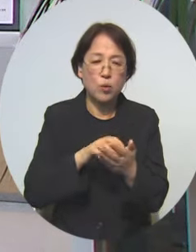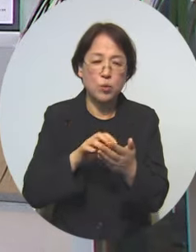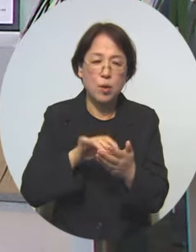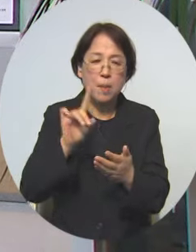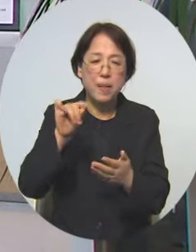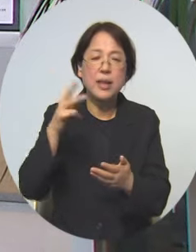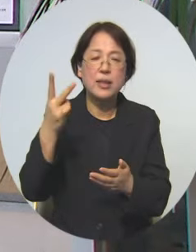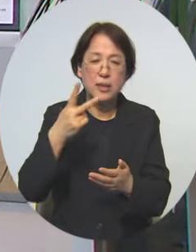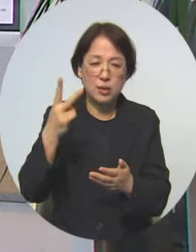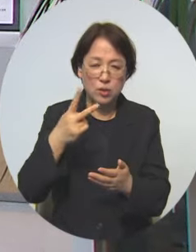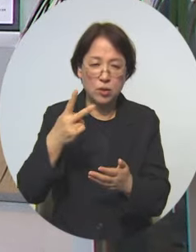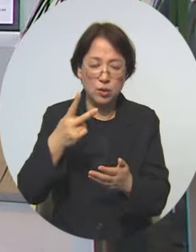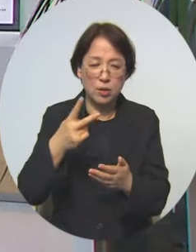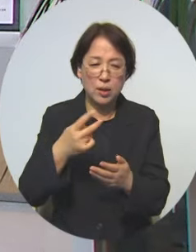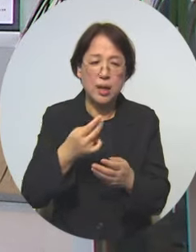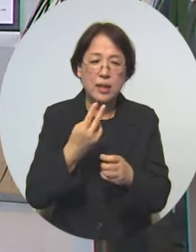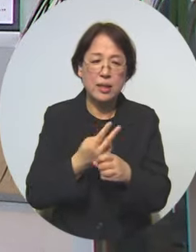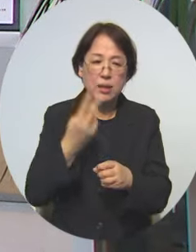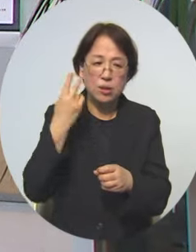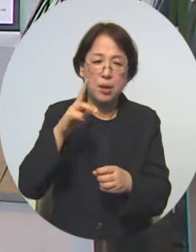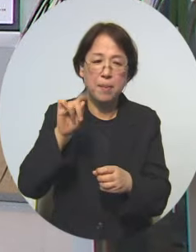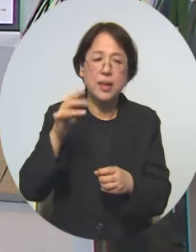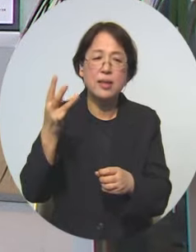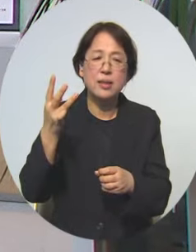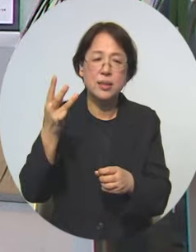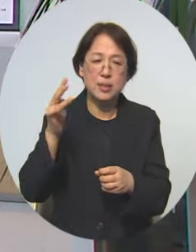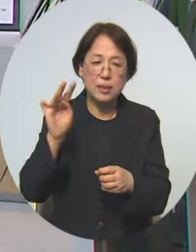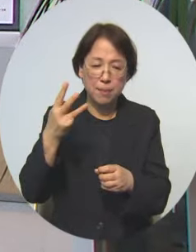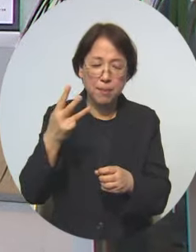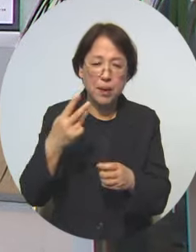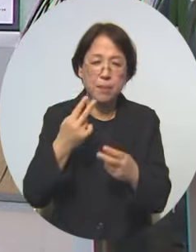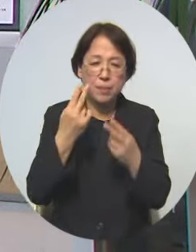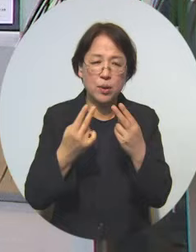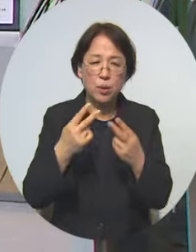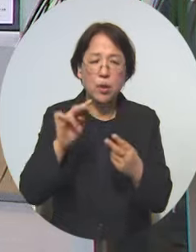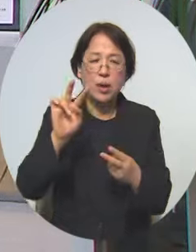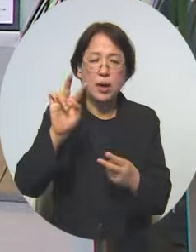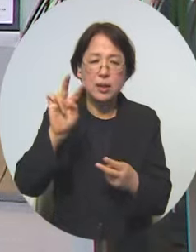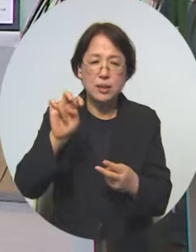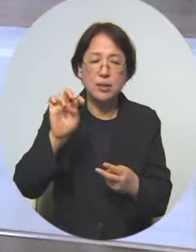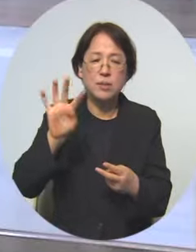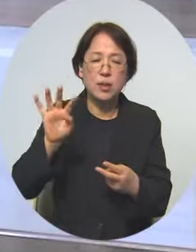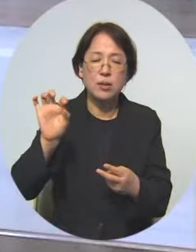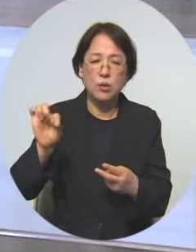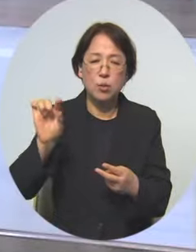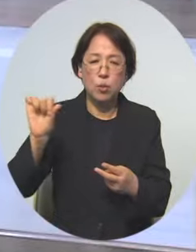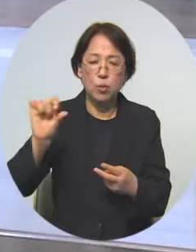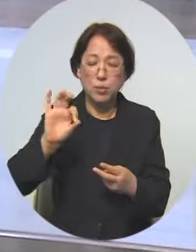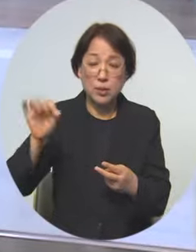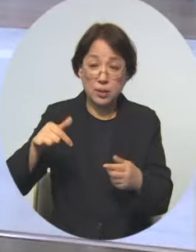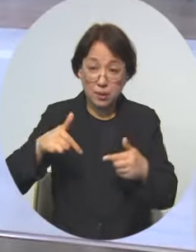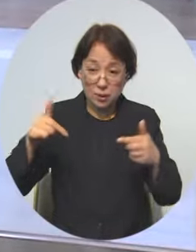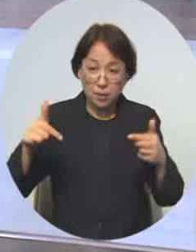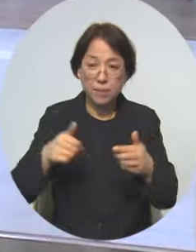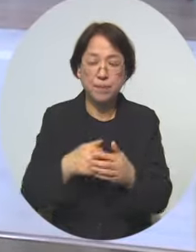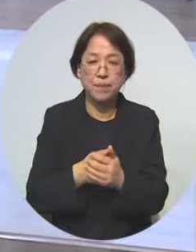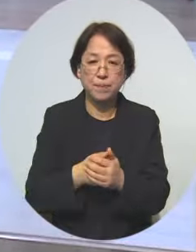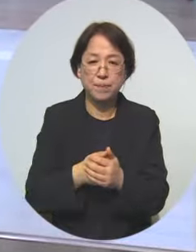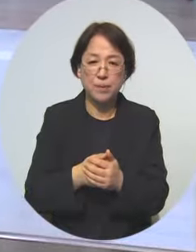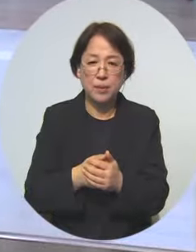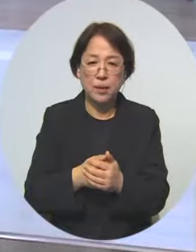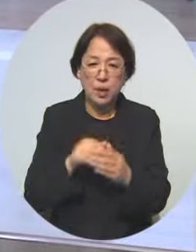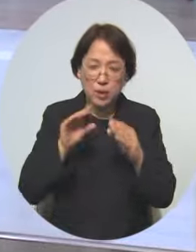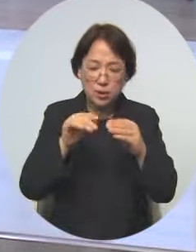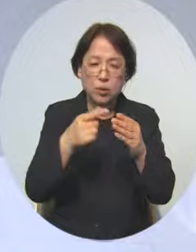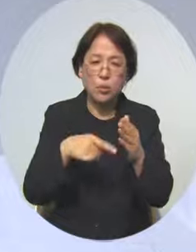12,884건입니다. 2년 전 1,350건보다 24.5% 늘어난 겁니다. 이에 정부가 불법 사금융 근절을